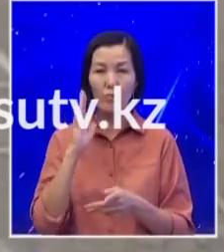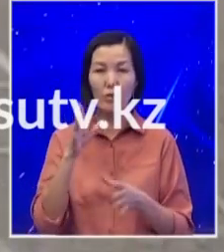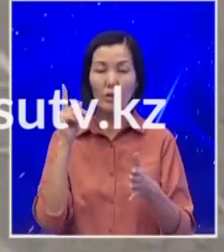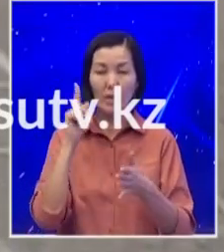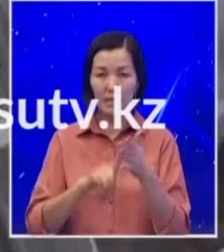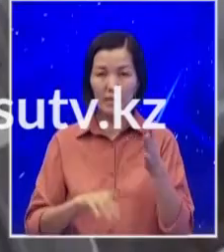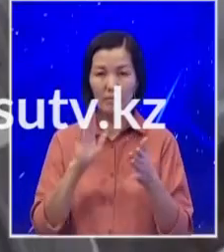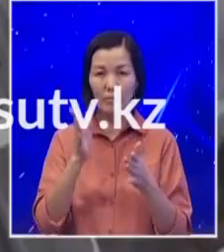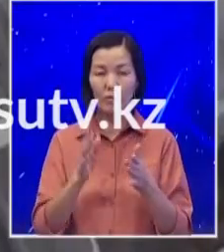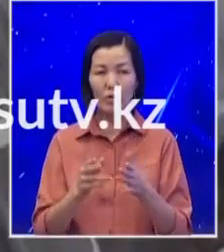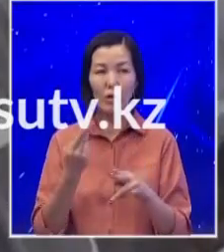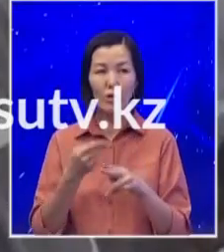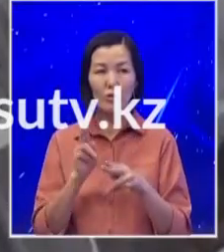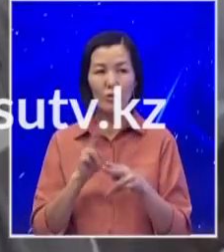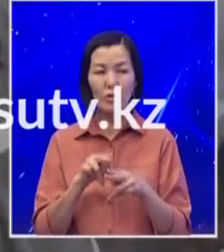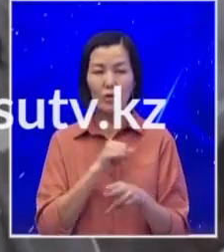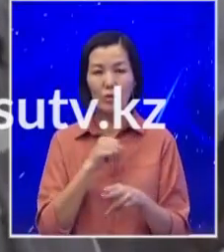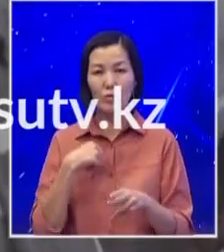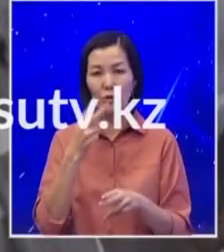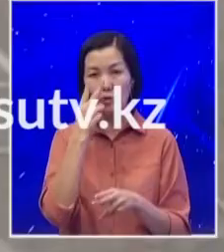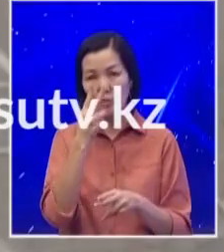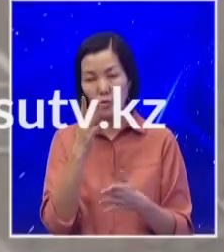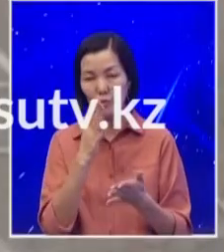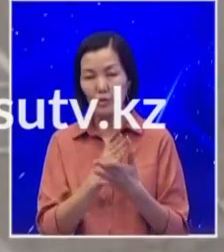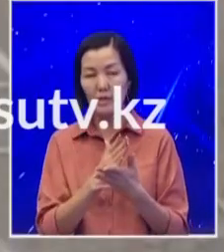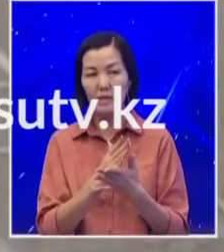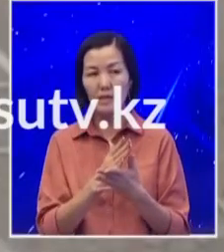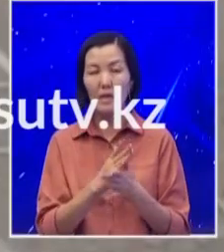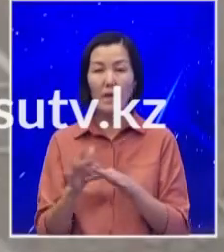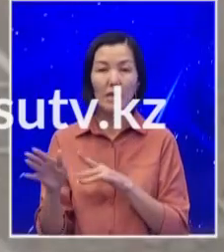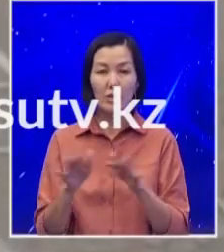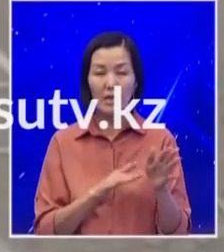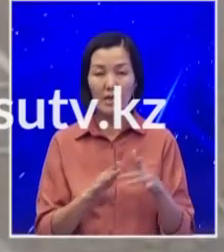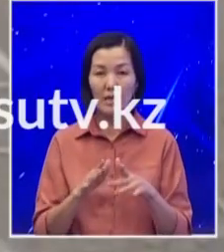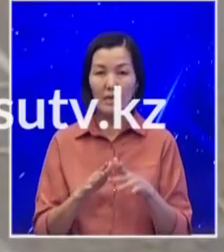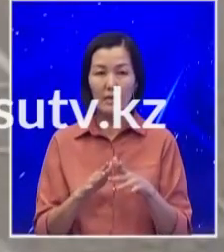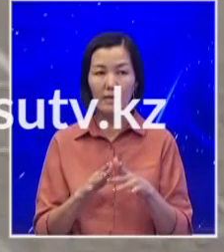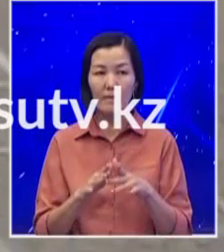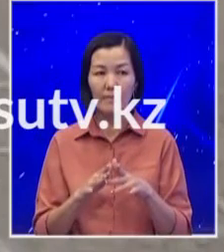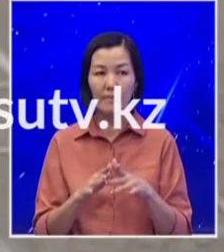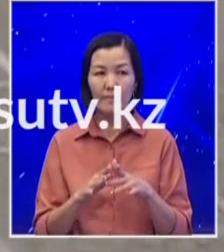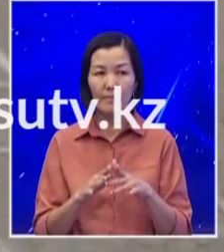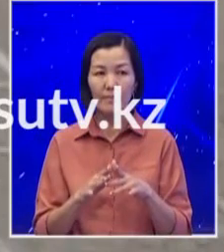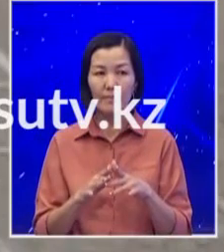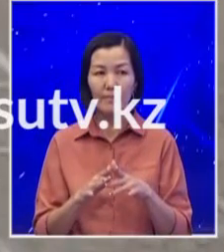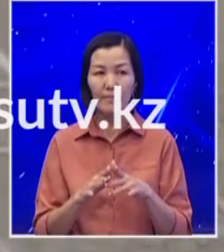нық қадамға тұрады. Сондықтан да өздеріңіз көріп отырған бүгінгі шарадан расында ұлыларын ұлықтайтын ұрпақтардың қатарына қосылуға